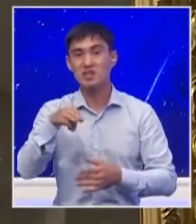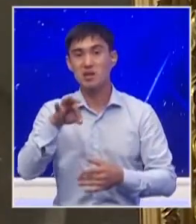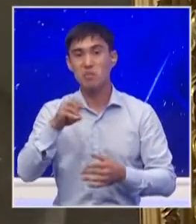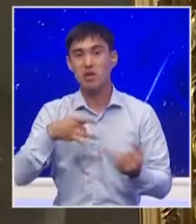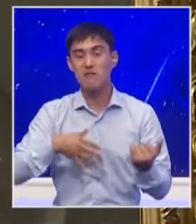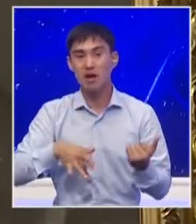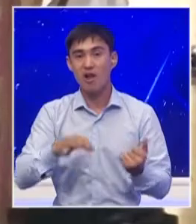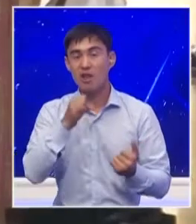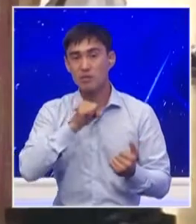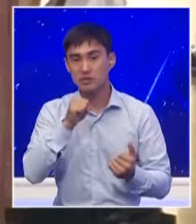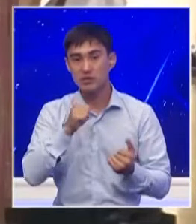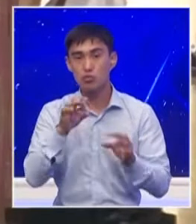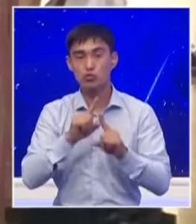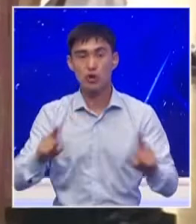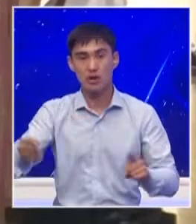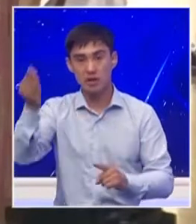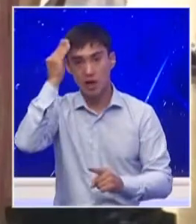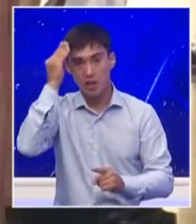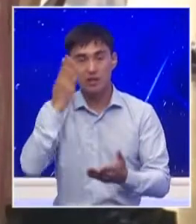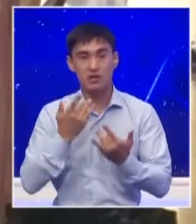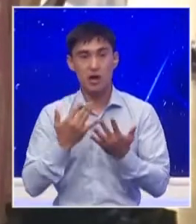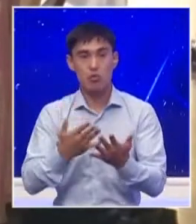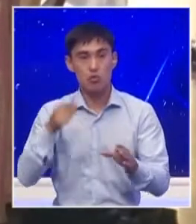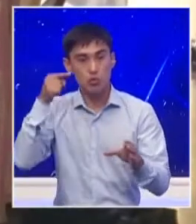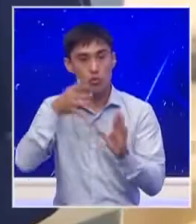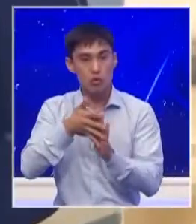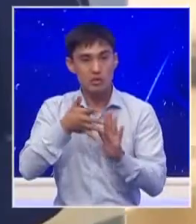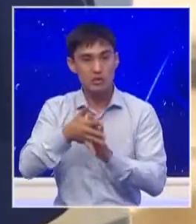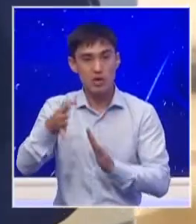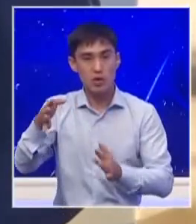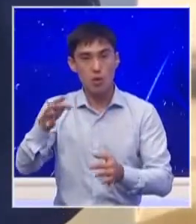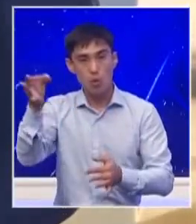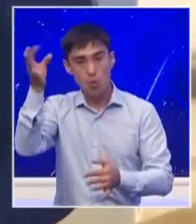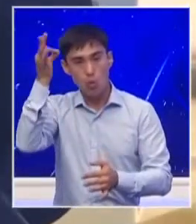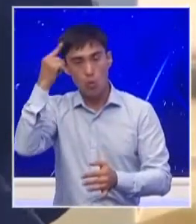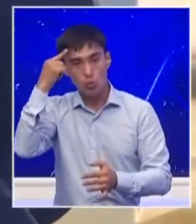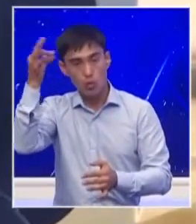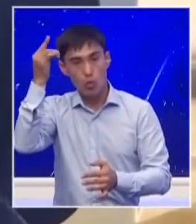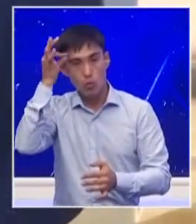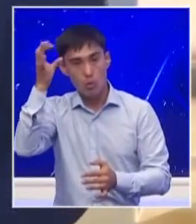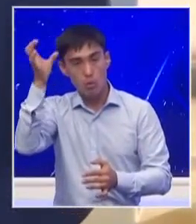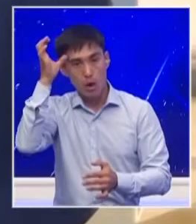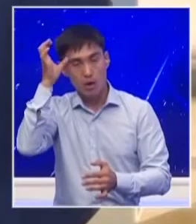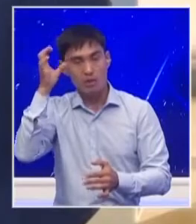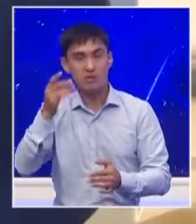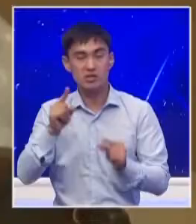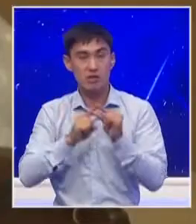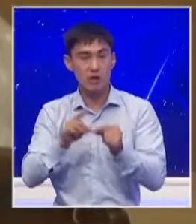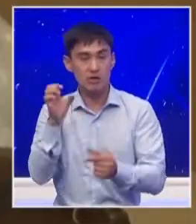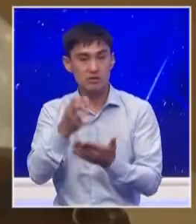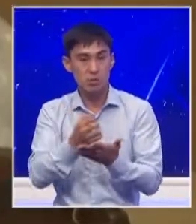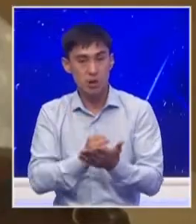изложение помимо музыкального таланта она требует глубоких знаний острого ума смекалки богатого словарного запаса